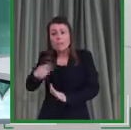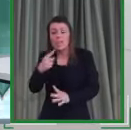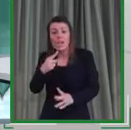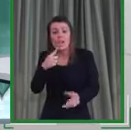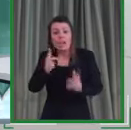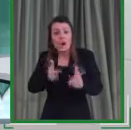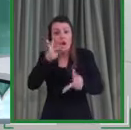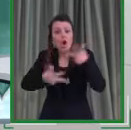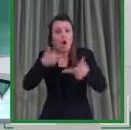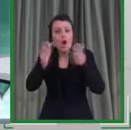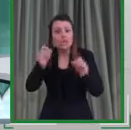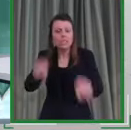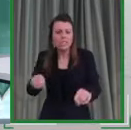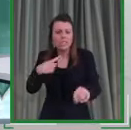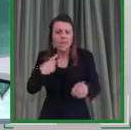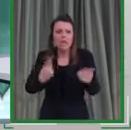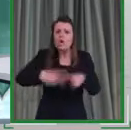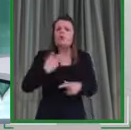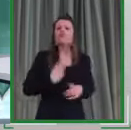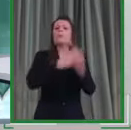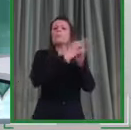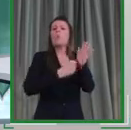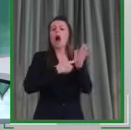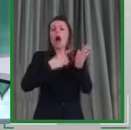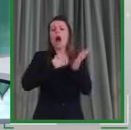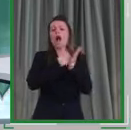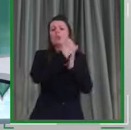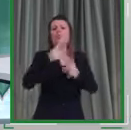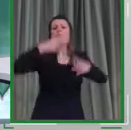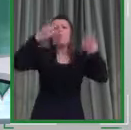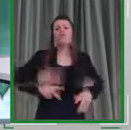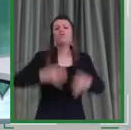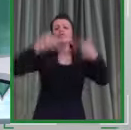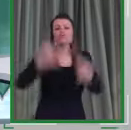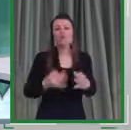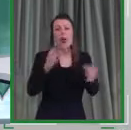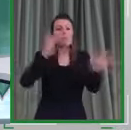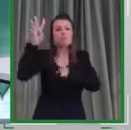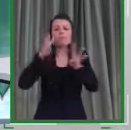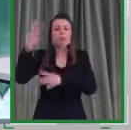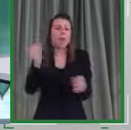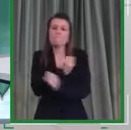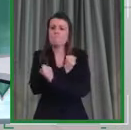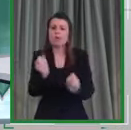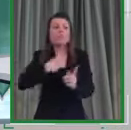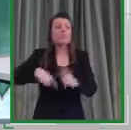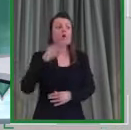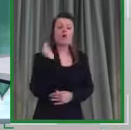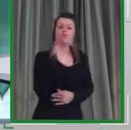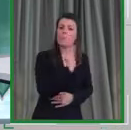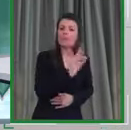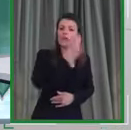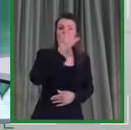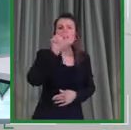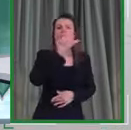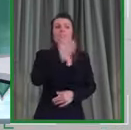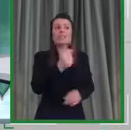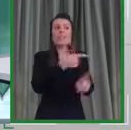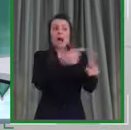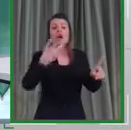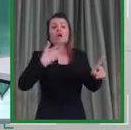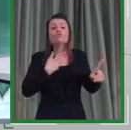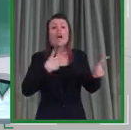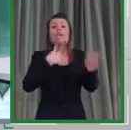non possono essere travisati abbiamo detto che le che le rsa che avevano strutture autonome